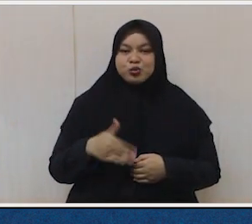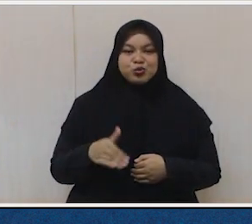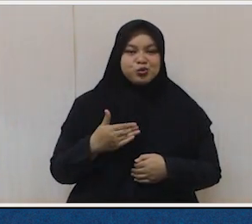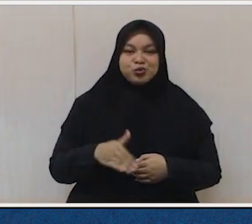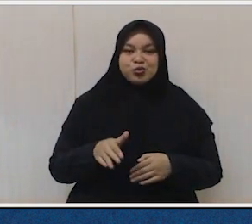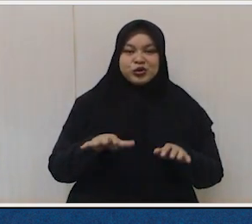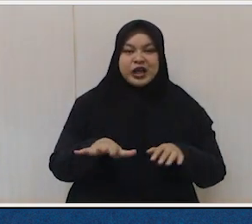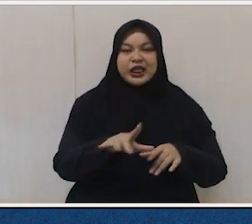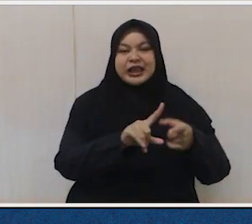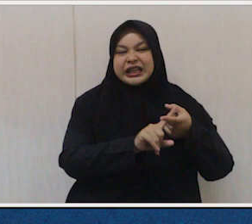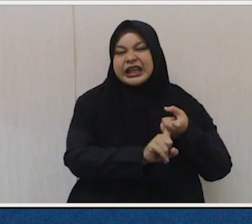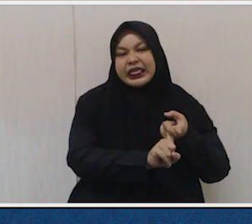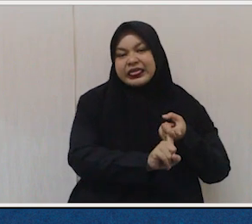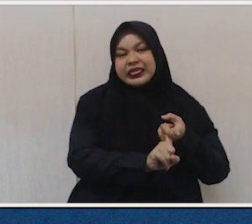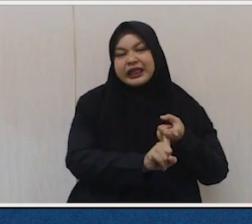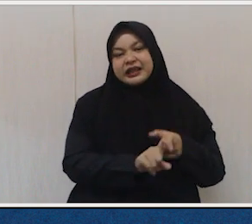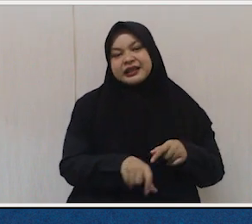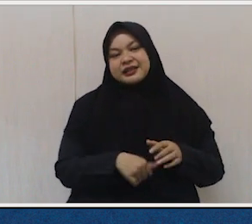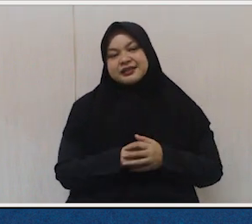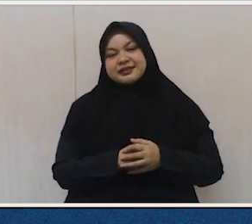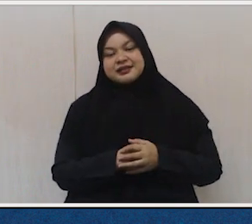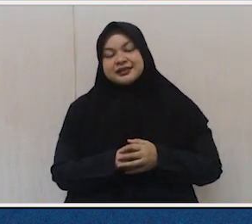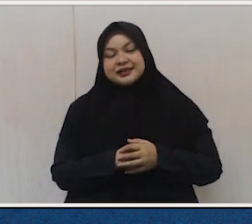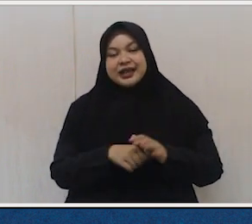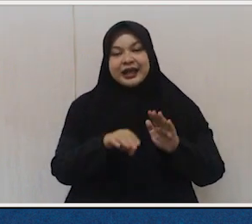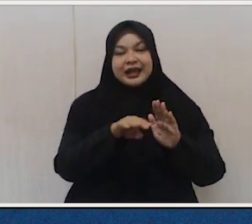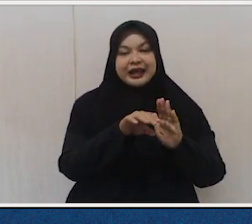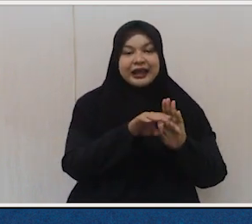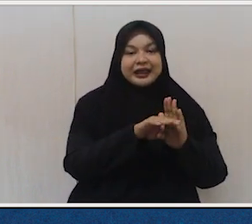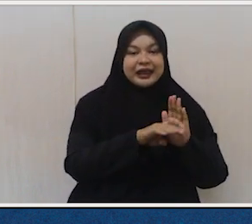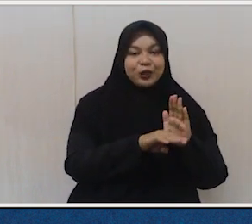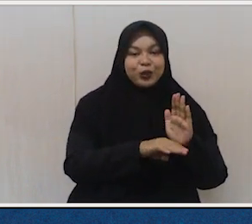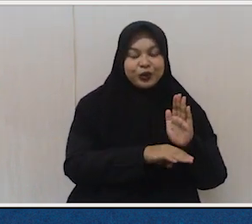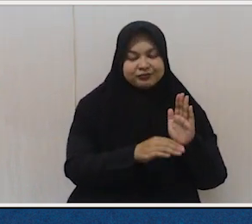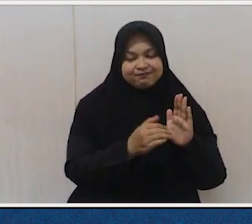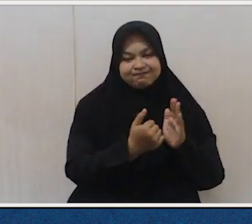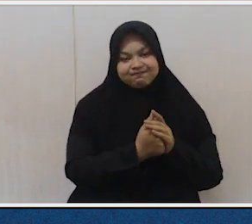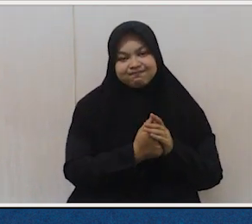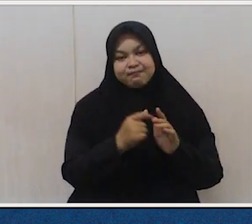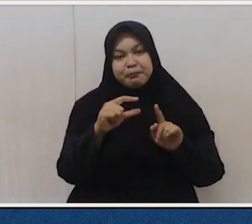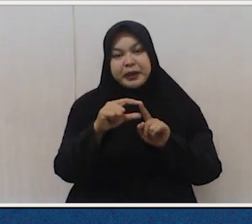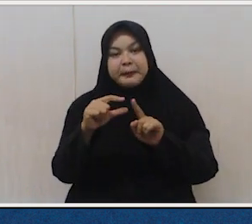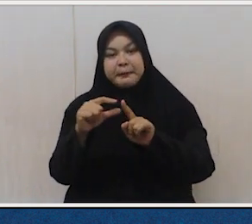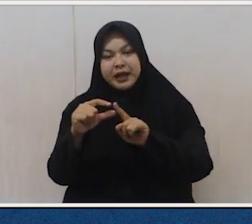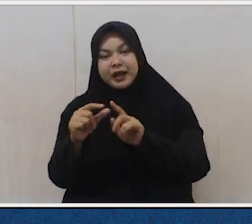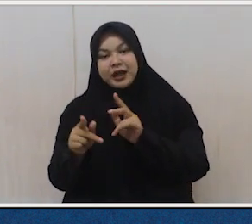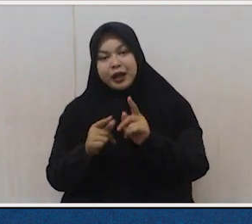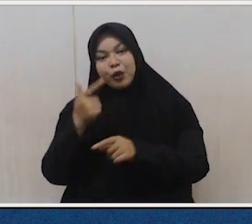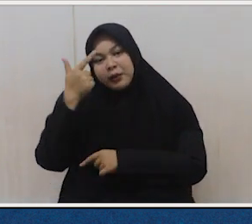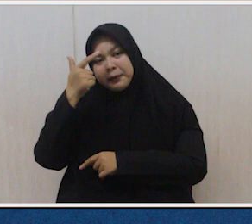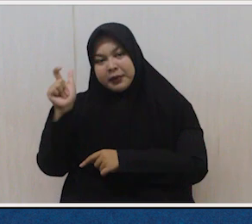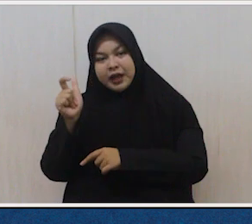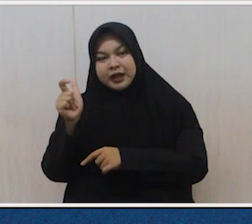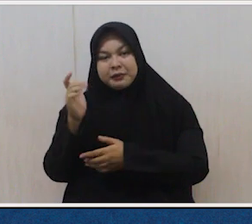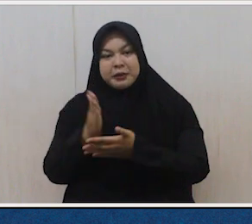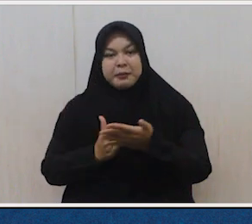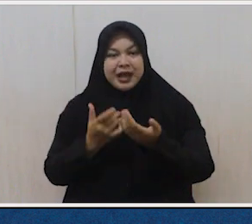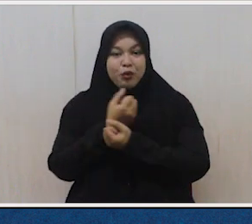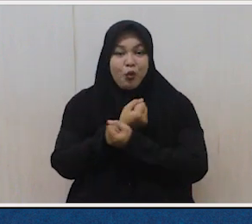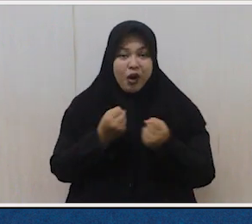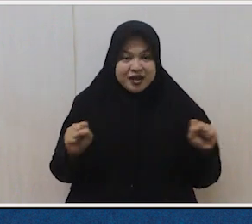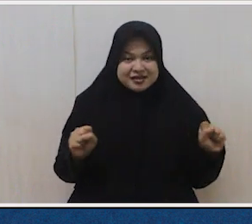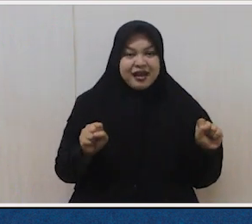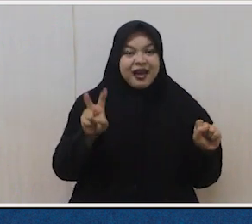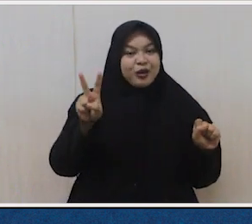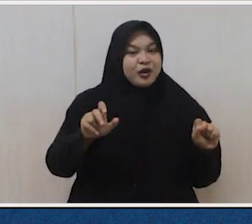artian tidak mau terikat gitu ya tidak mau terikat dengan ketentuan yang ada di PP gitu memang kalau pakai logika pembagian kekuasaan